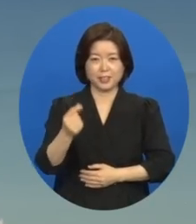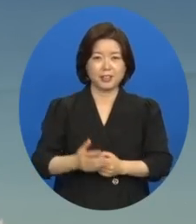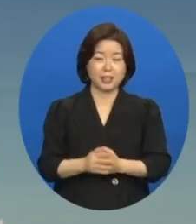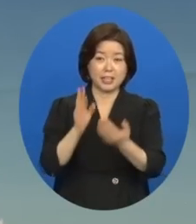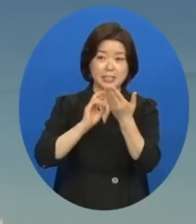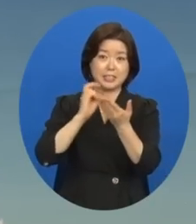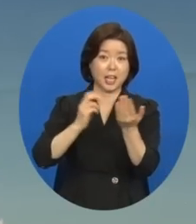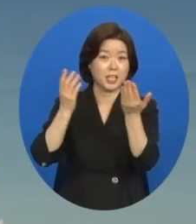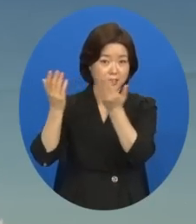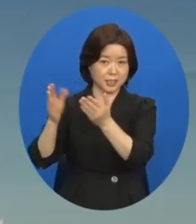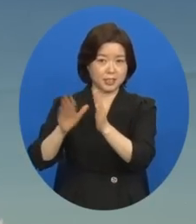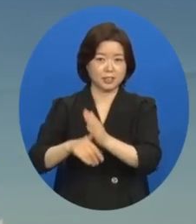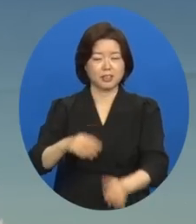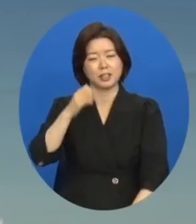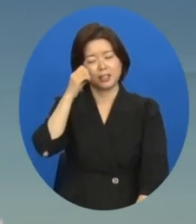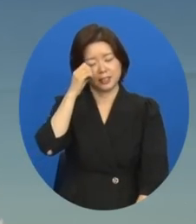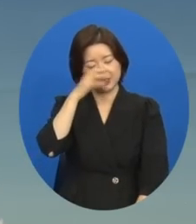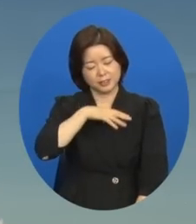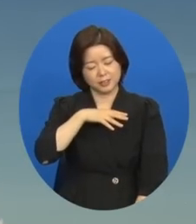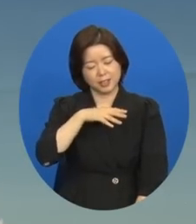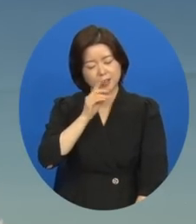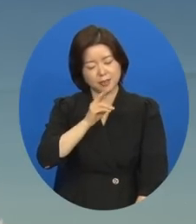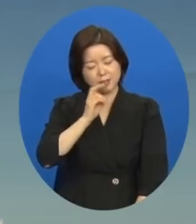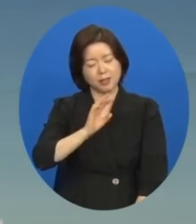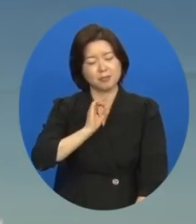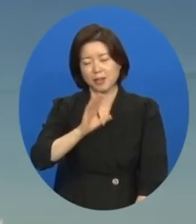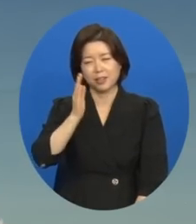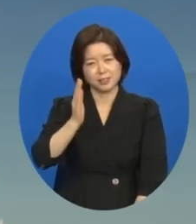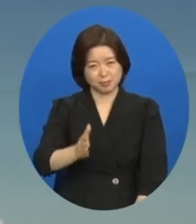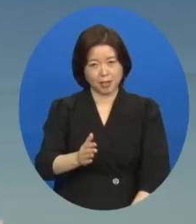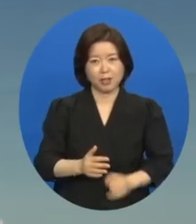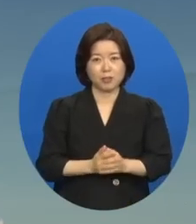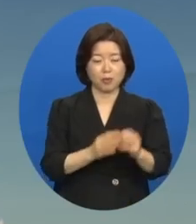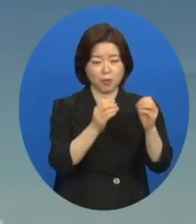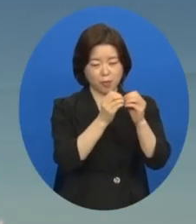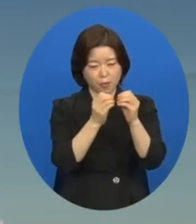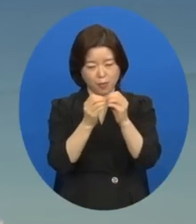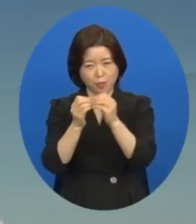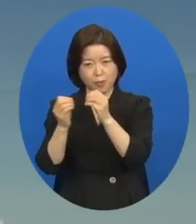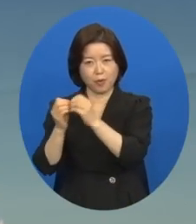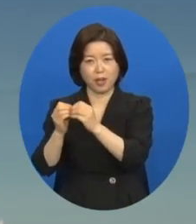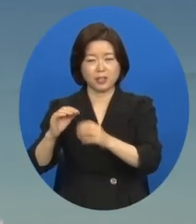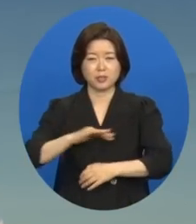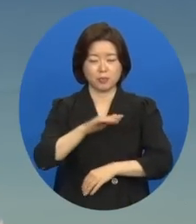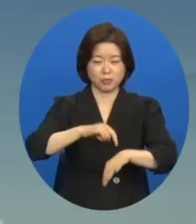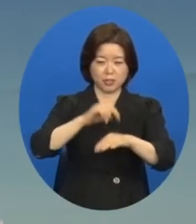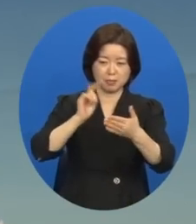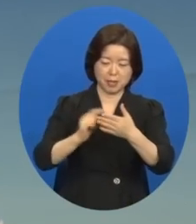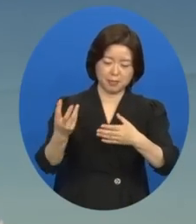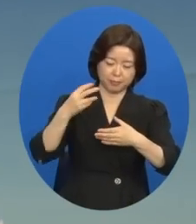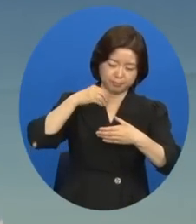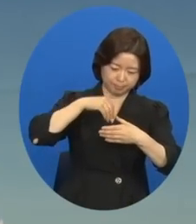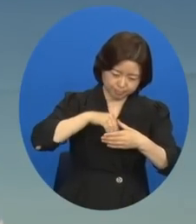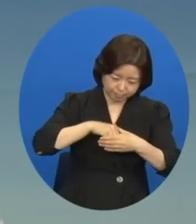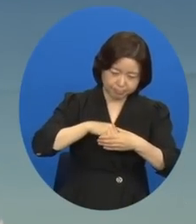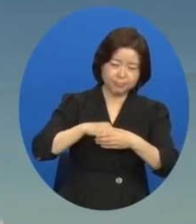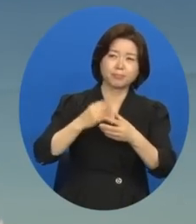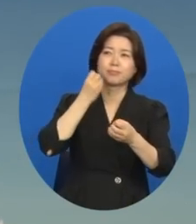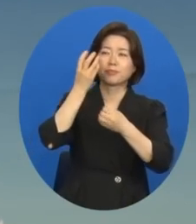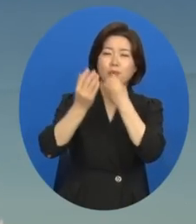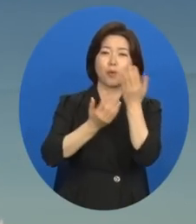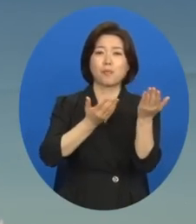때 그냥 찬양하지 마세요. 가사를 우리의 심령에 담아서 고백드리는